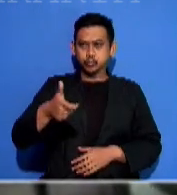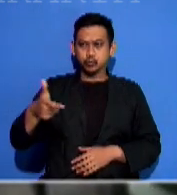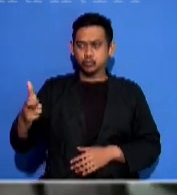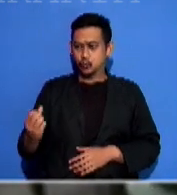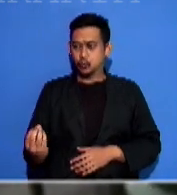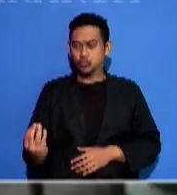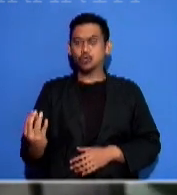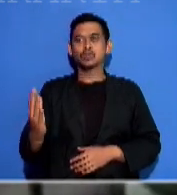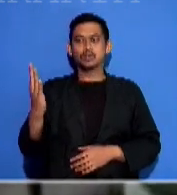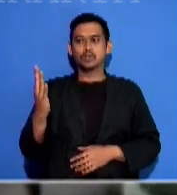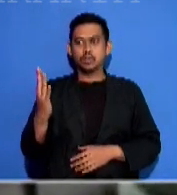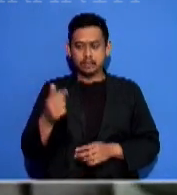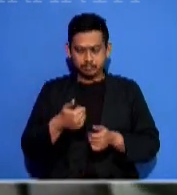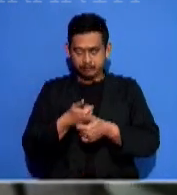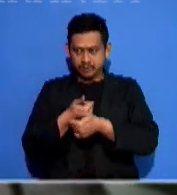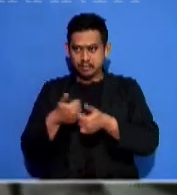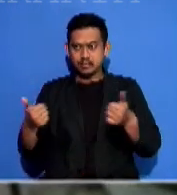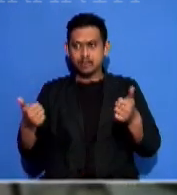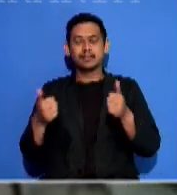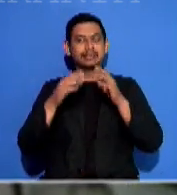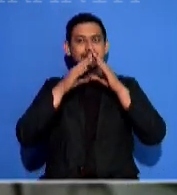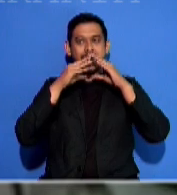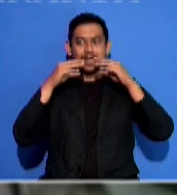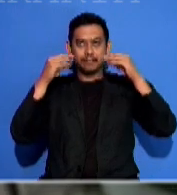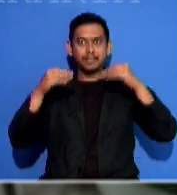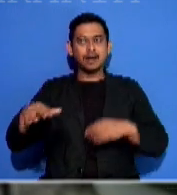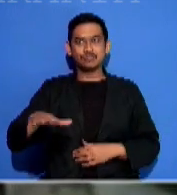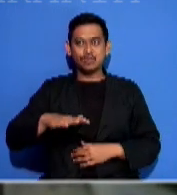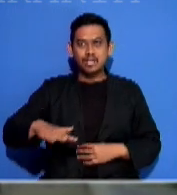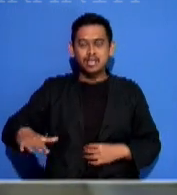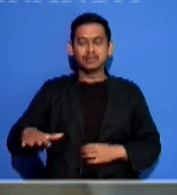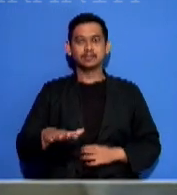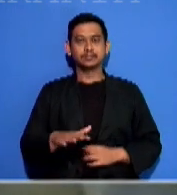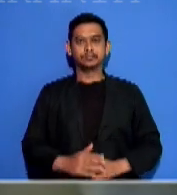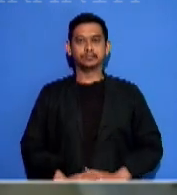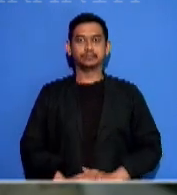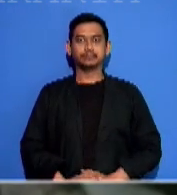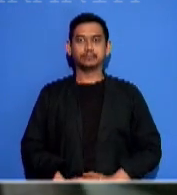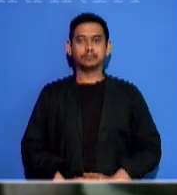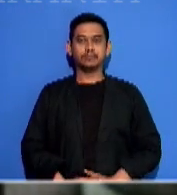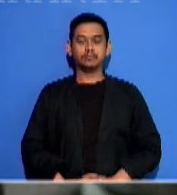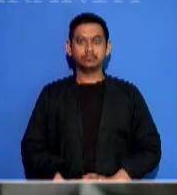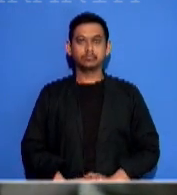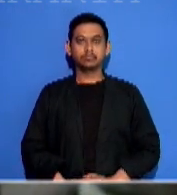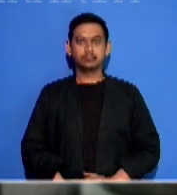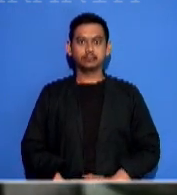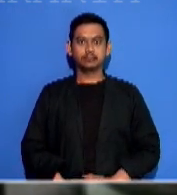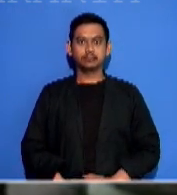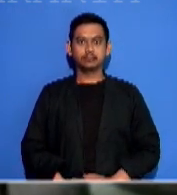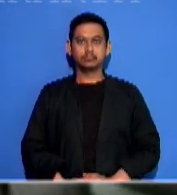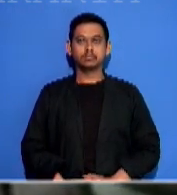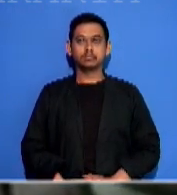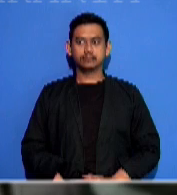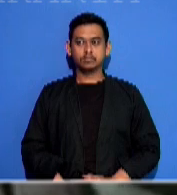disinfektan, ramah lingkungan. Ini ekoenzim ku saking sampah dadosipun ramah lingkungan,